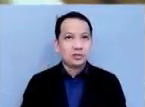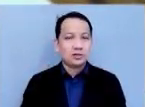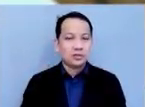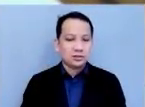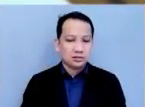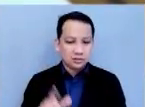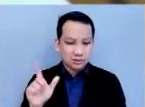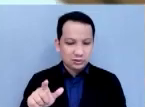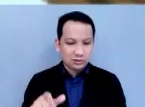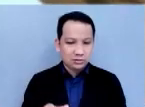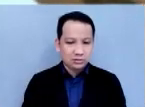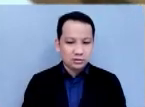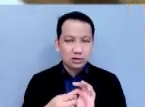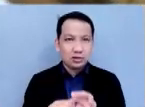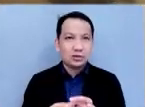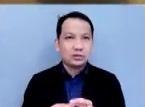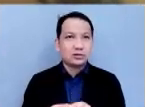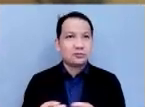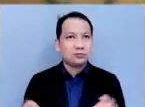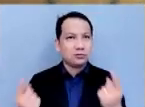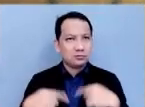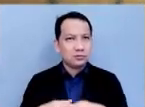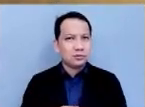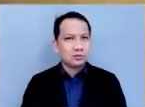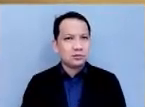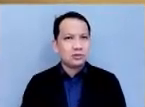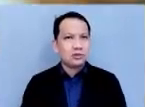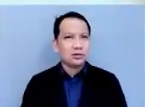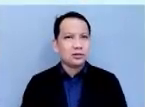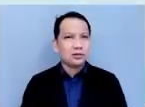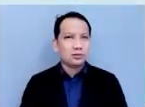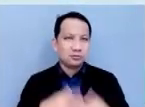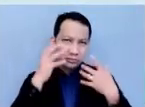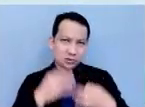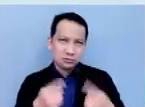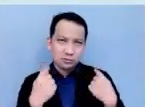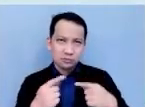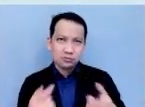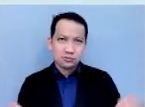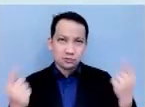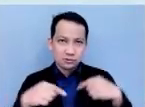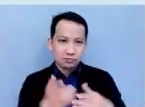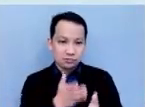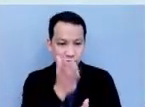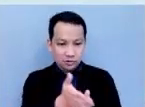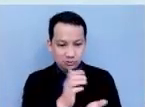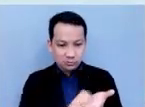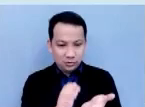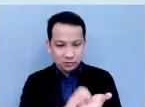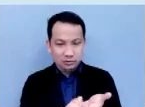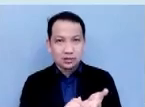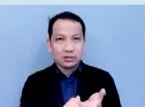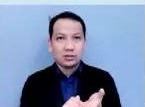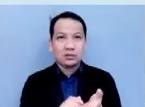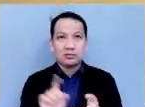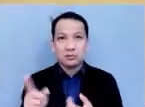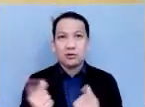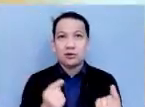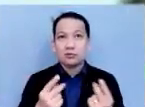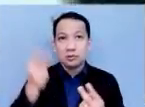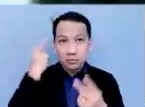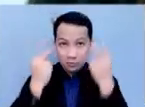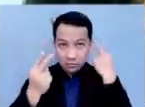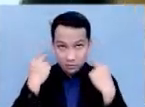Tapos, sila. Nag-decide na pupunta ako sa practice para gawin doon